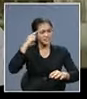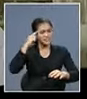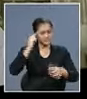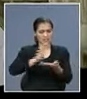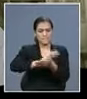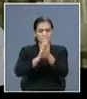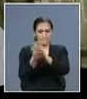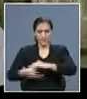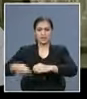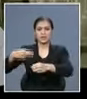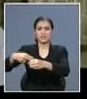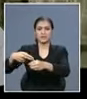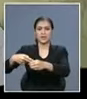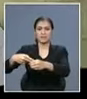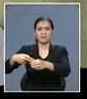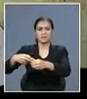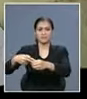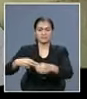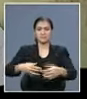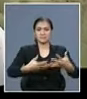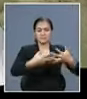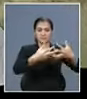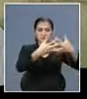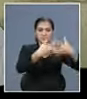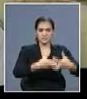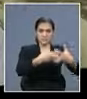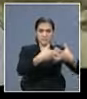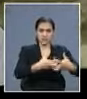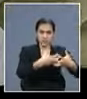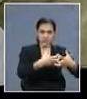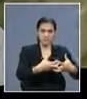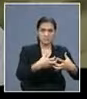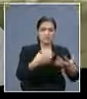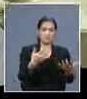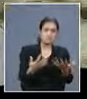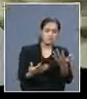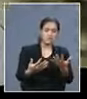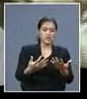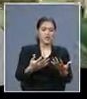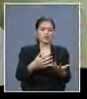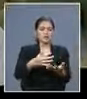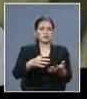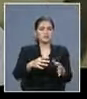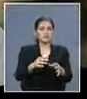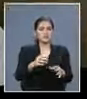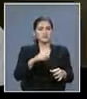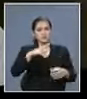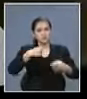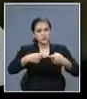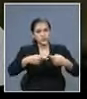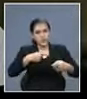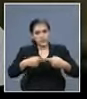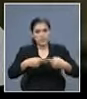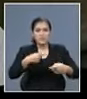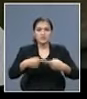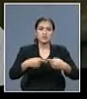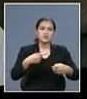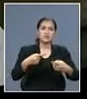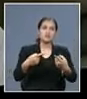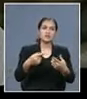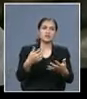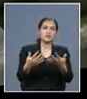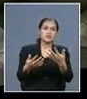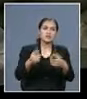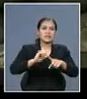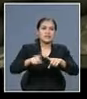ทำงานของเครื่องไม่จะเป็นยางรถยนต์ถุงพลาสติกเมันมาจากน้ำมันซึ่งเป็นของเหลวอยู่แล้วแล้วก็เอาถุงพลาสติกเอาพวกยางเใส่เข้าไปสังเกตว่าถุง